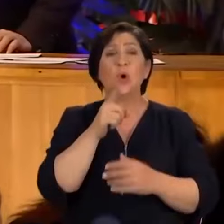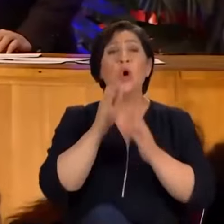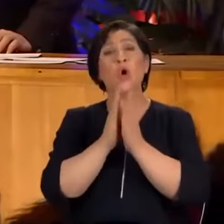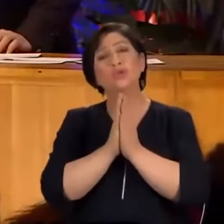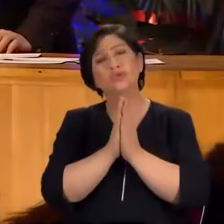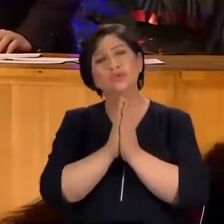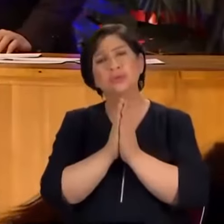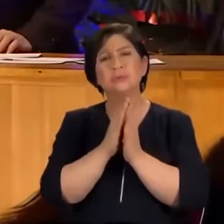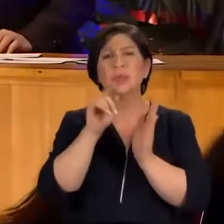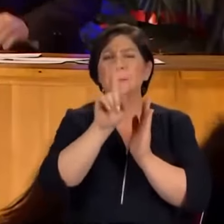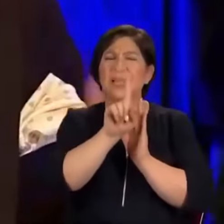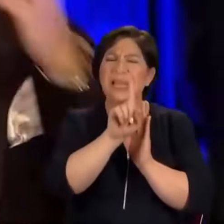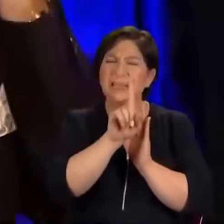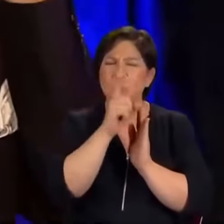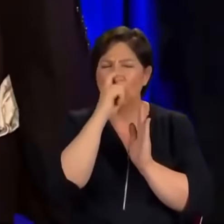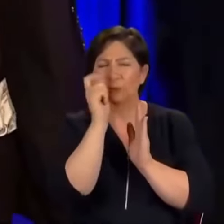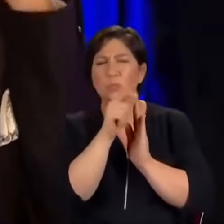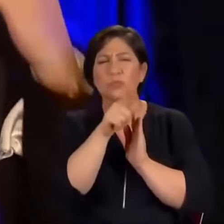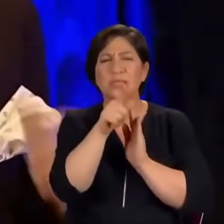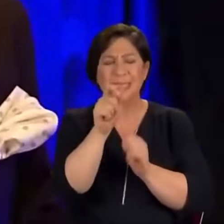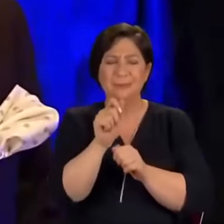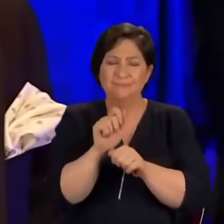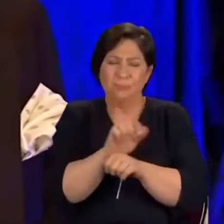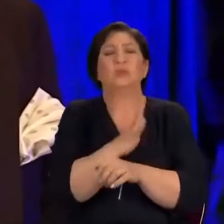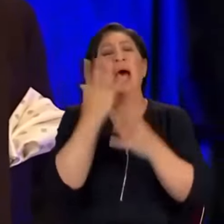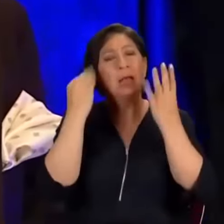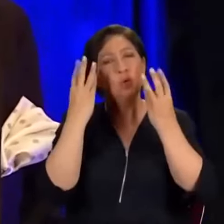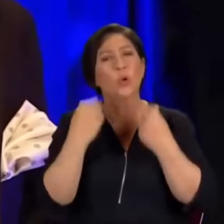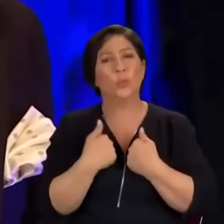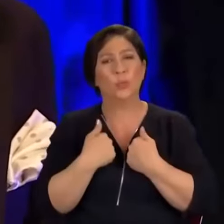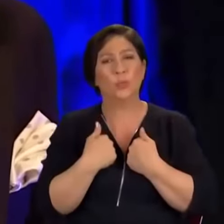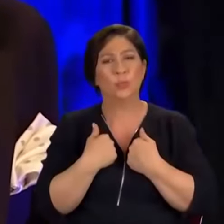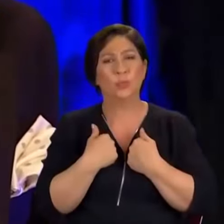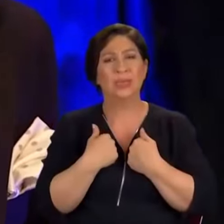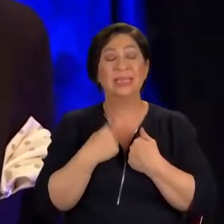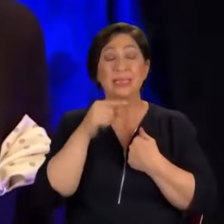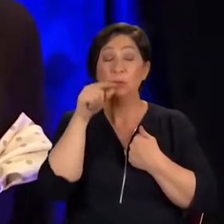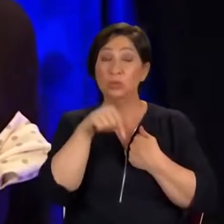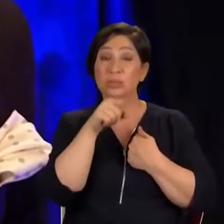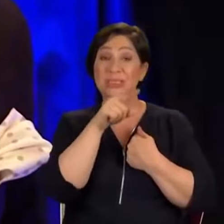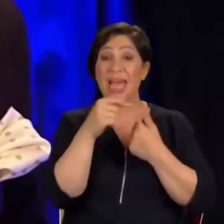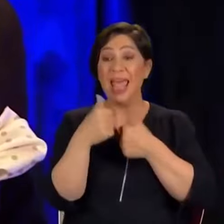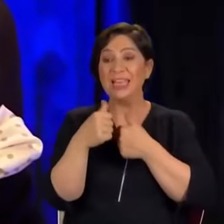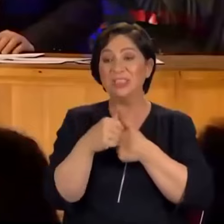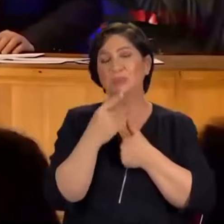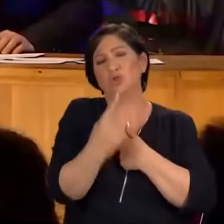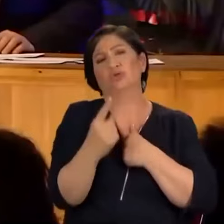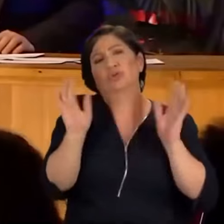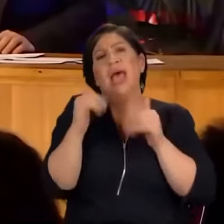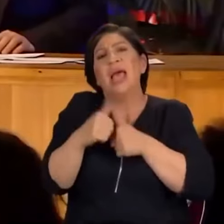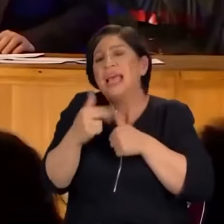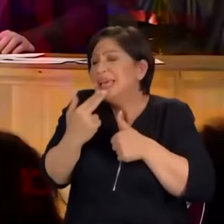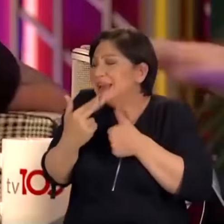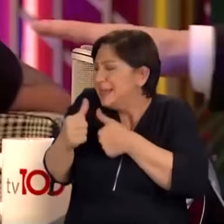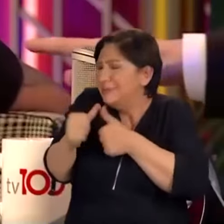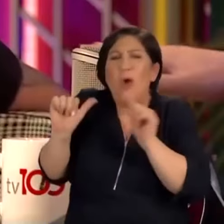Özür ya bir dakika bir dakika Burada burada senin duyarlılığını da çok iyi anlıyorum çünkü burada sen Eşim söz konusu her evet bravo